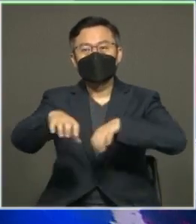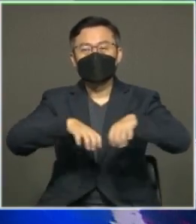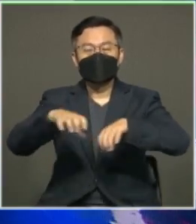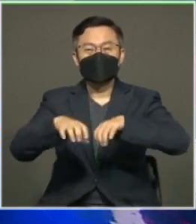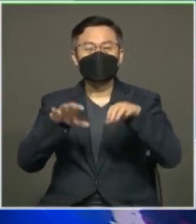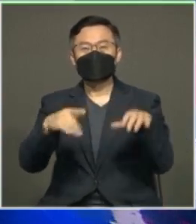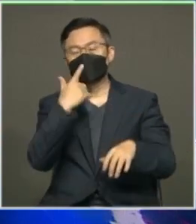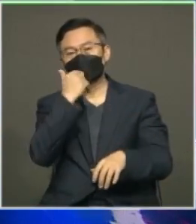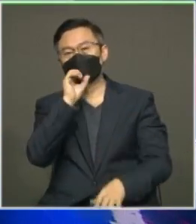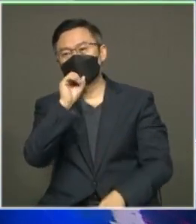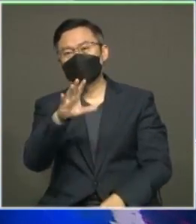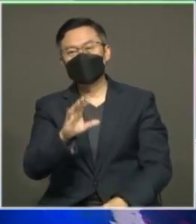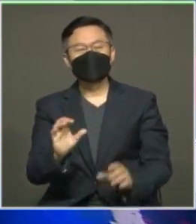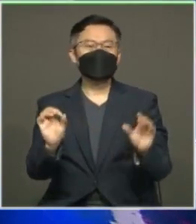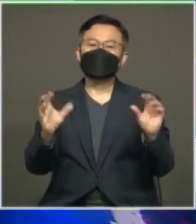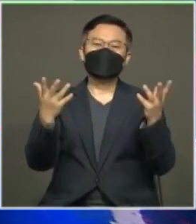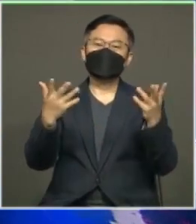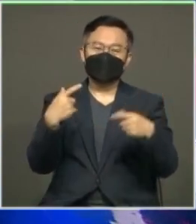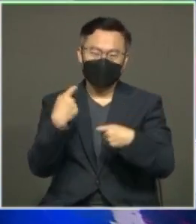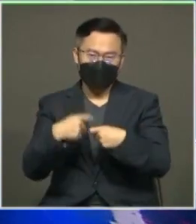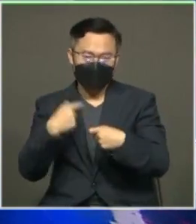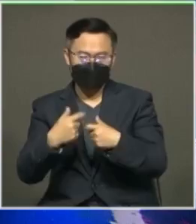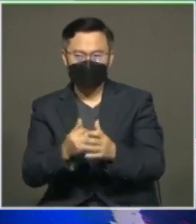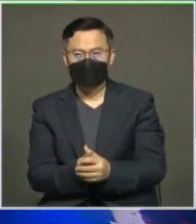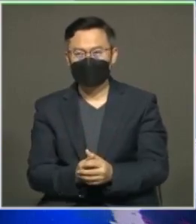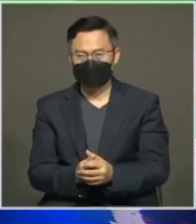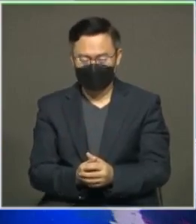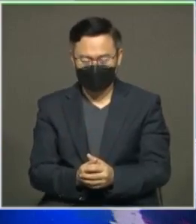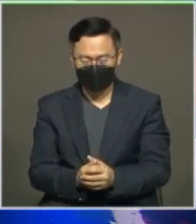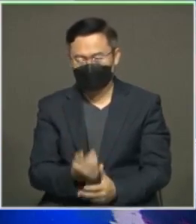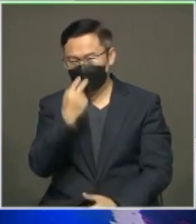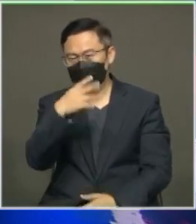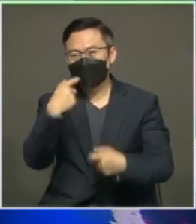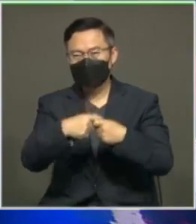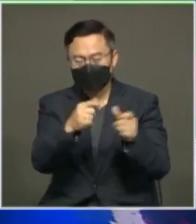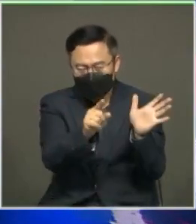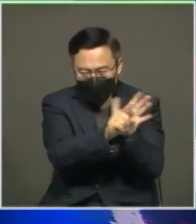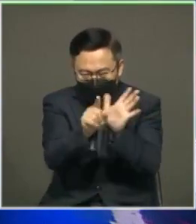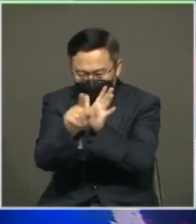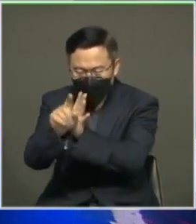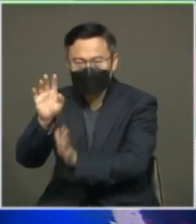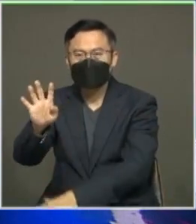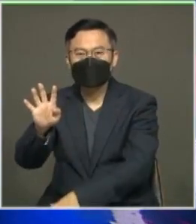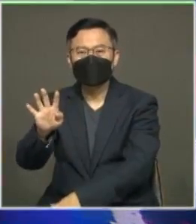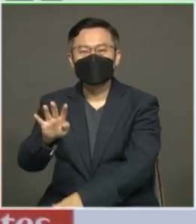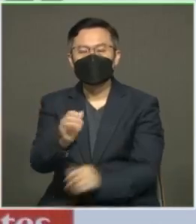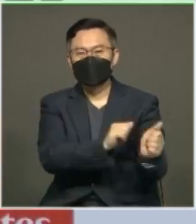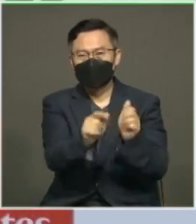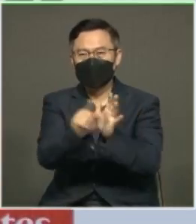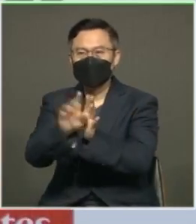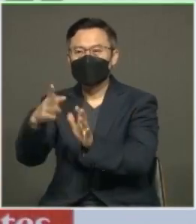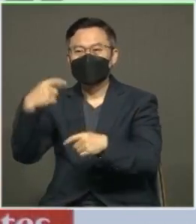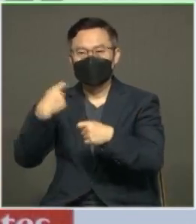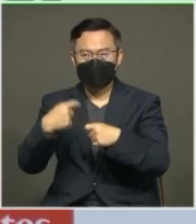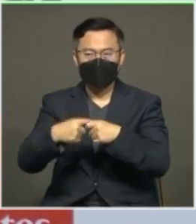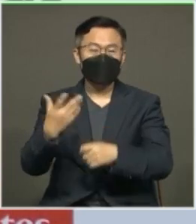แล ้ วปาฏิหาริย์มันน่าจะเกิดขึ้นยากแล้วแหละอ่ะมันก็แน่นอนค่ะว่าความมั่นใจเนี่ยมันไม่ได้หายไปแค่นักเตะคุณผู้ชมหลังจ